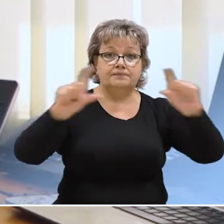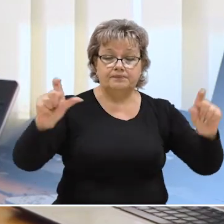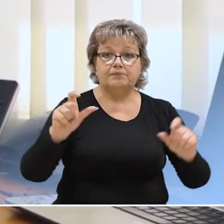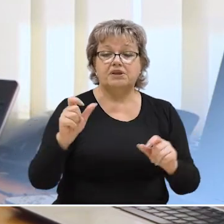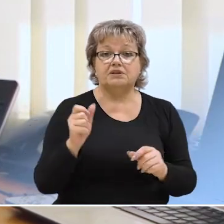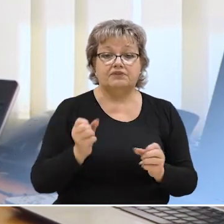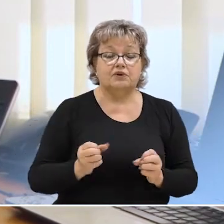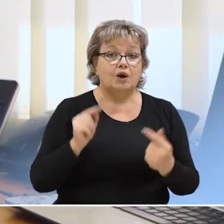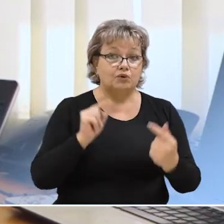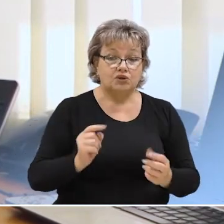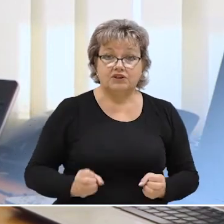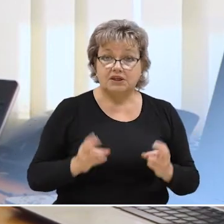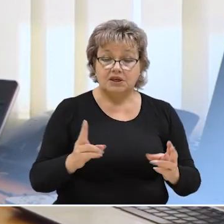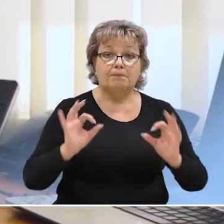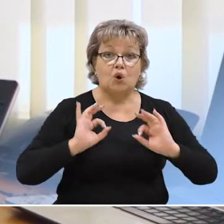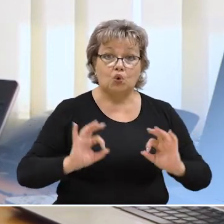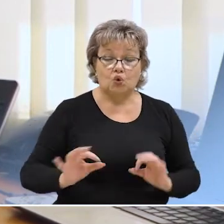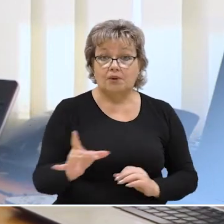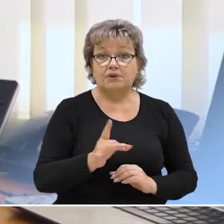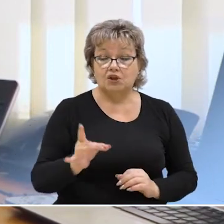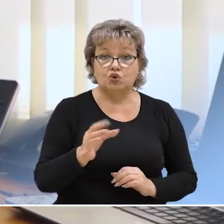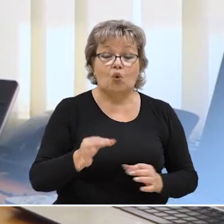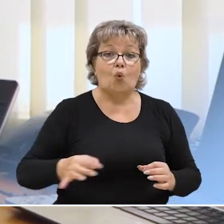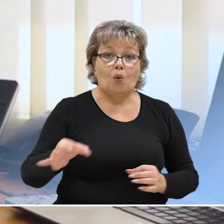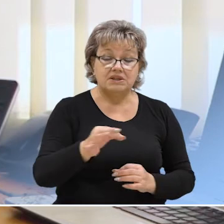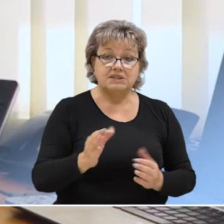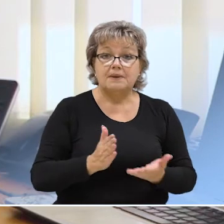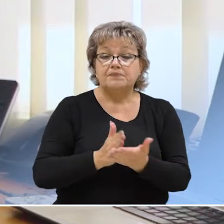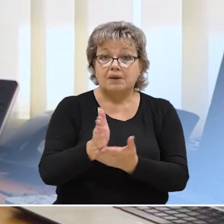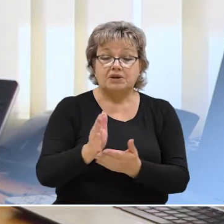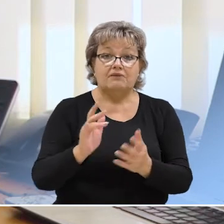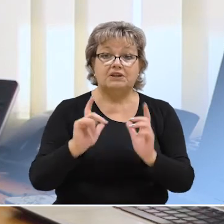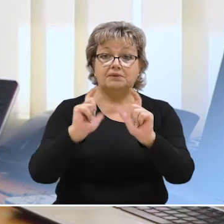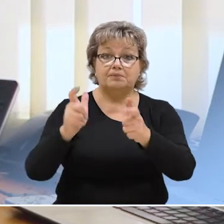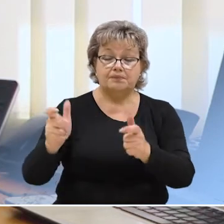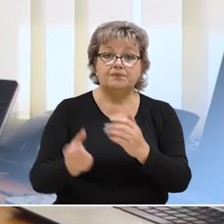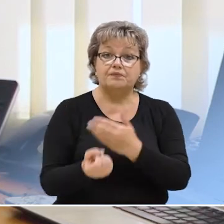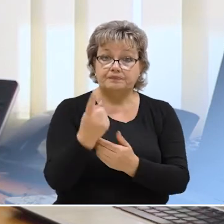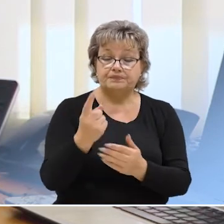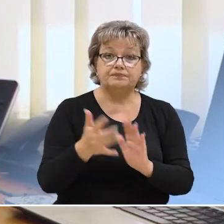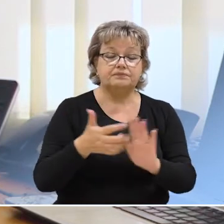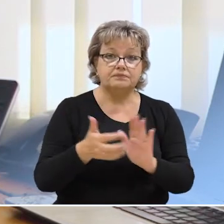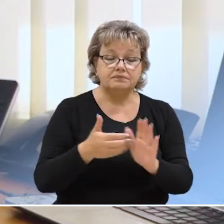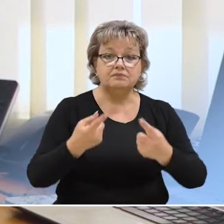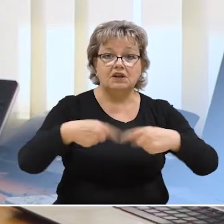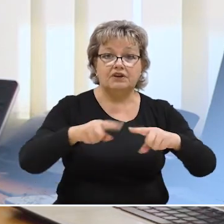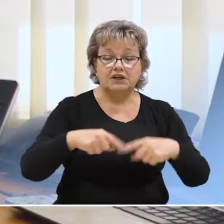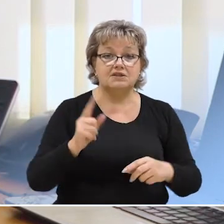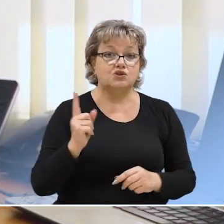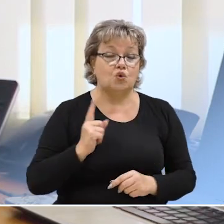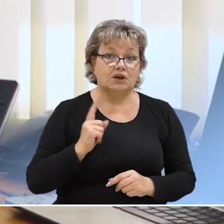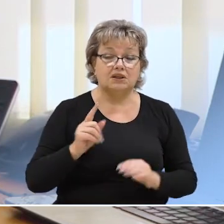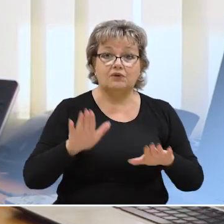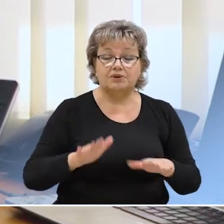объектов муниципальной антитеррористической комиссии, прокурором районов области, направлены информационные письма о выявленных недостатках